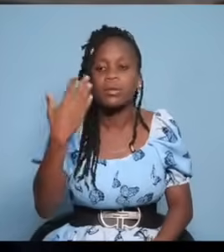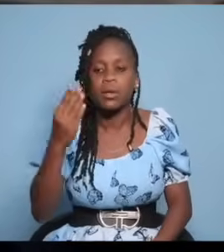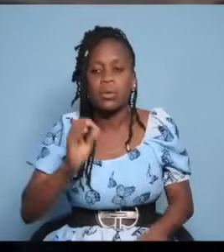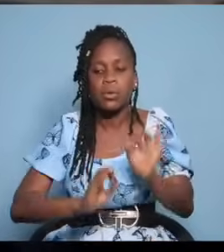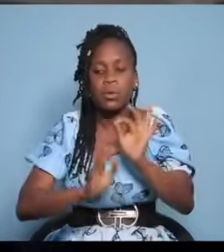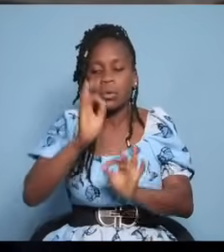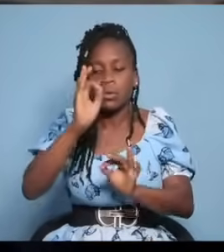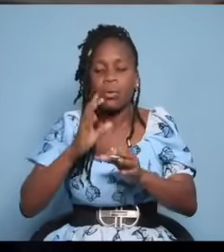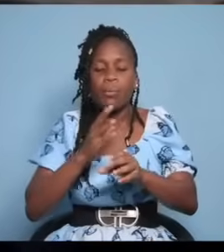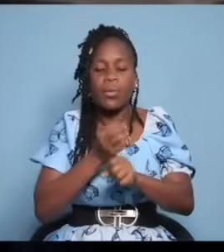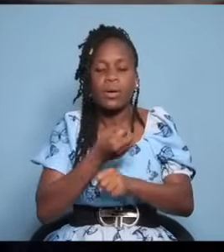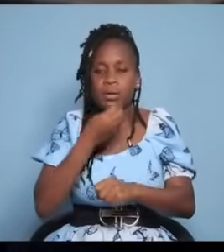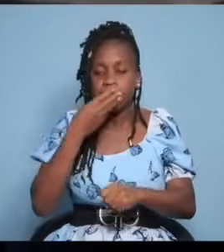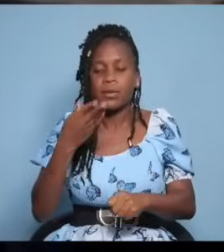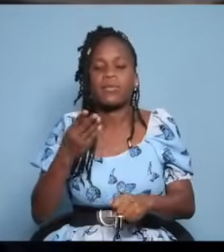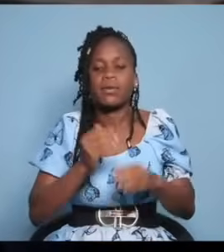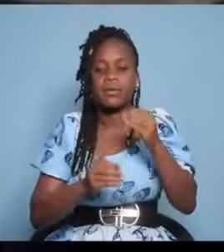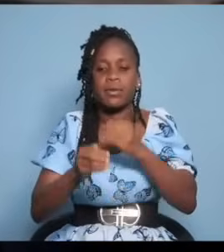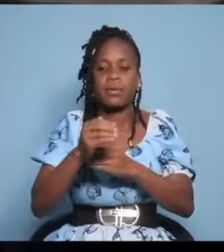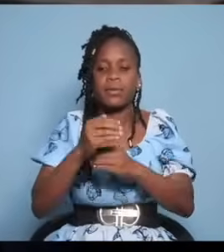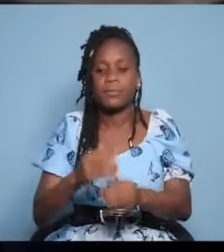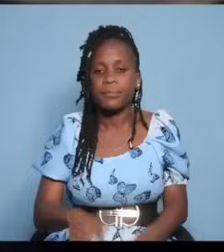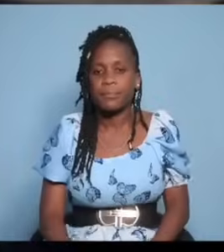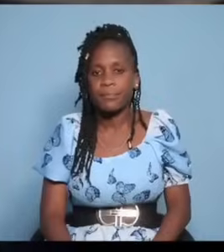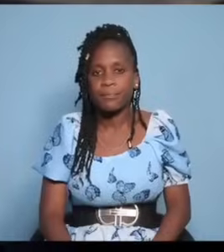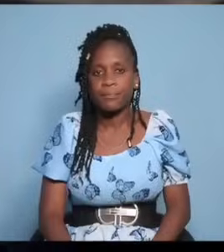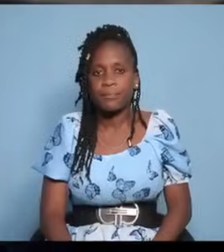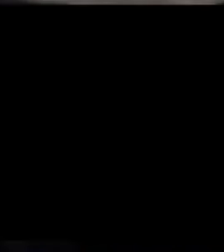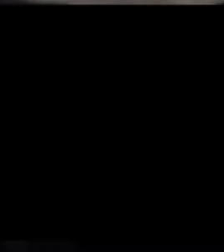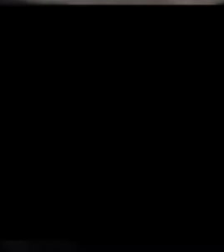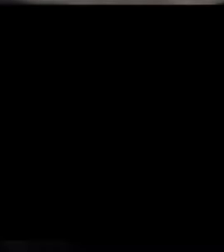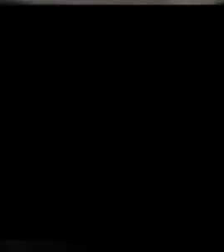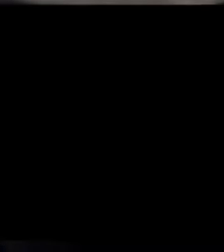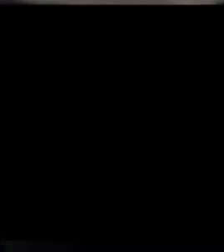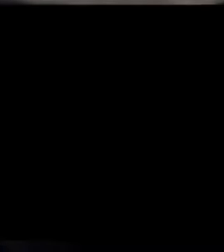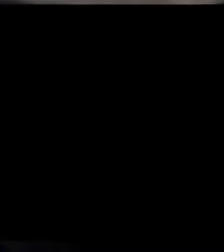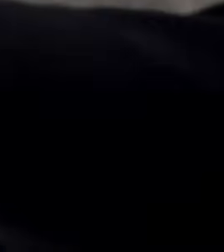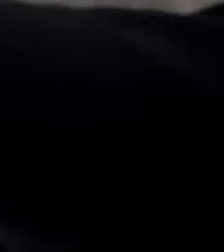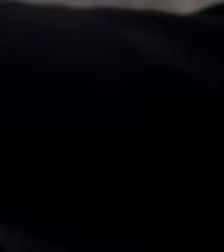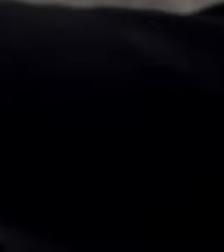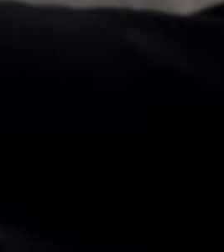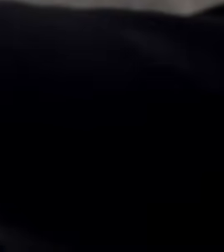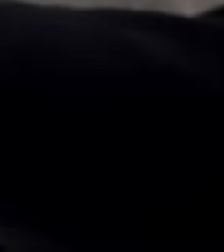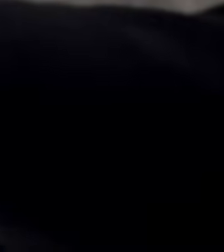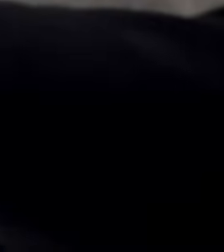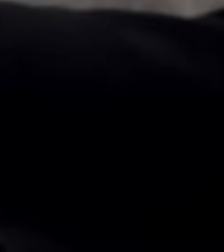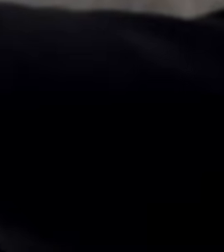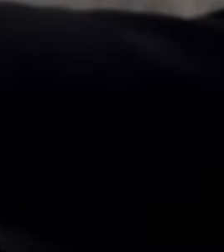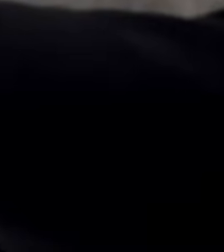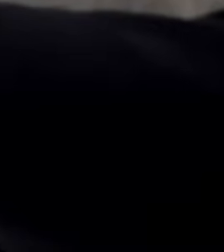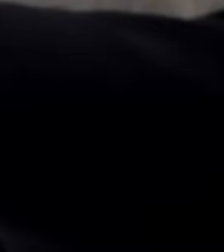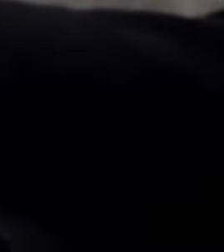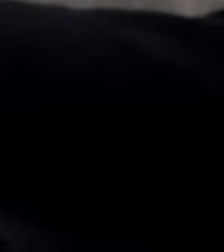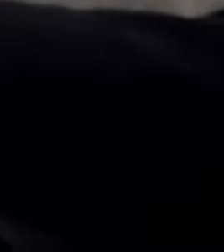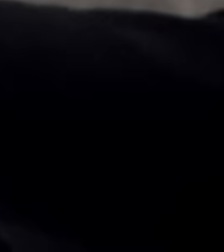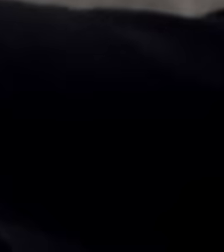director Ndambwe na watu wote wanaoshiriki kuandaa vitu hivi. Ni kukaribisha kila siku ya Jumapili saa 5 kamili Dar24